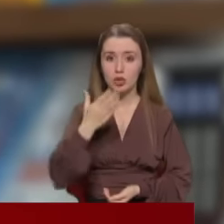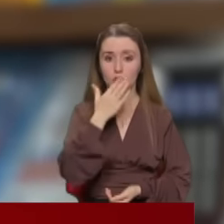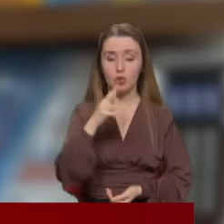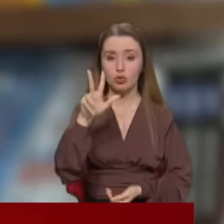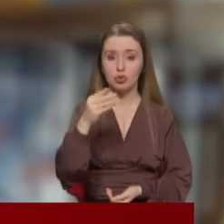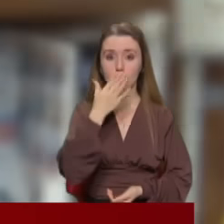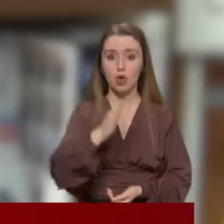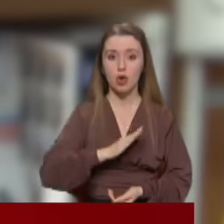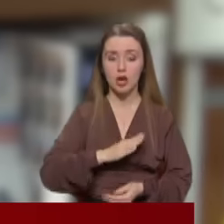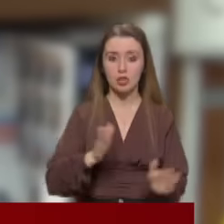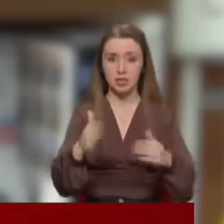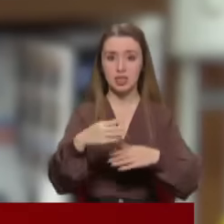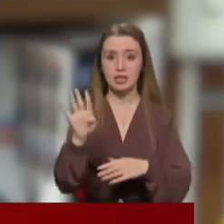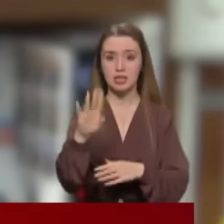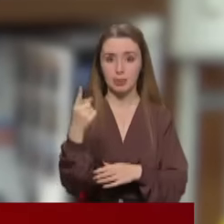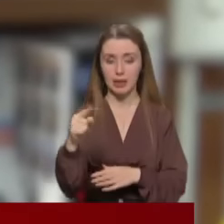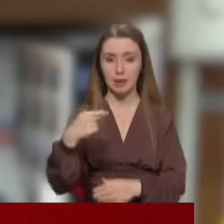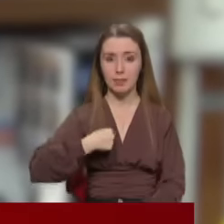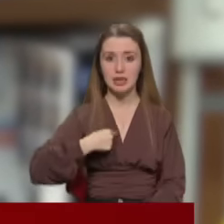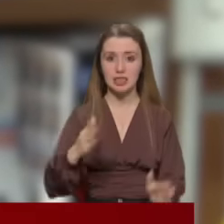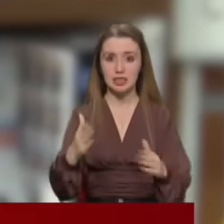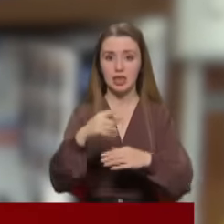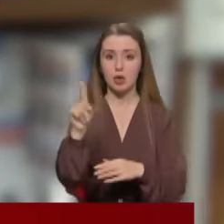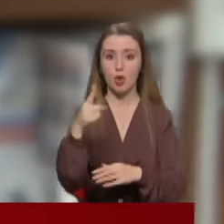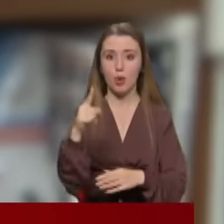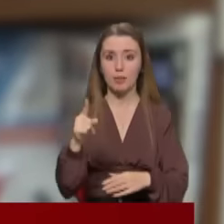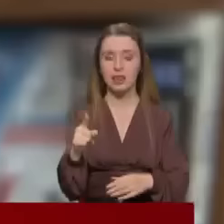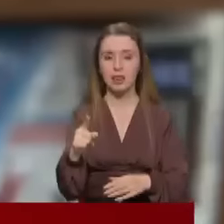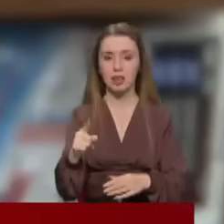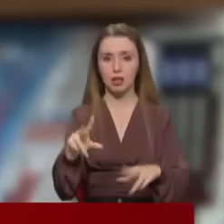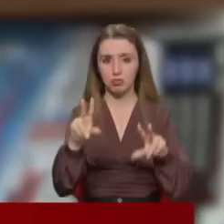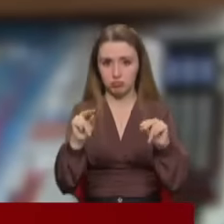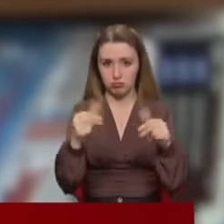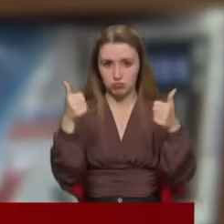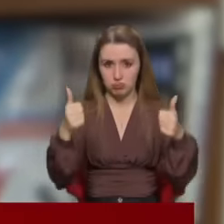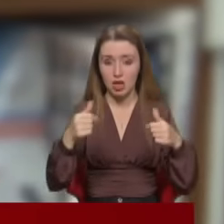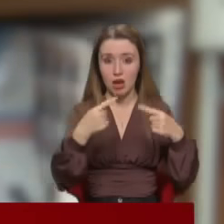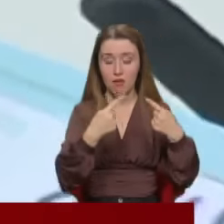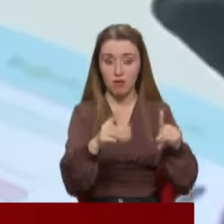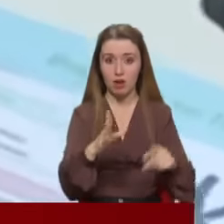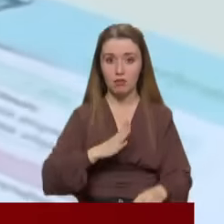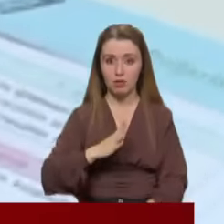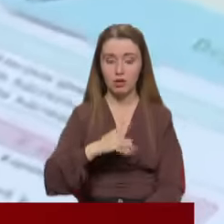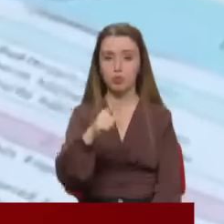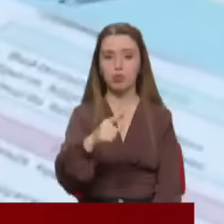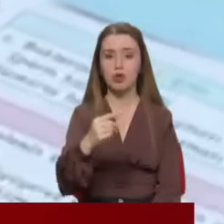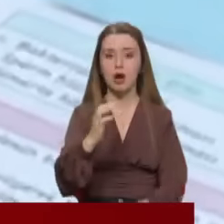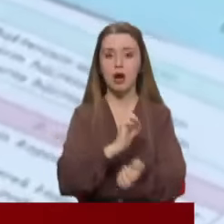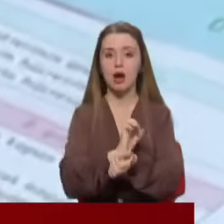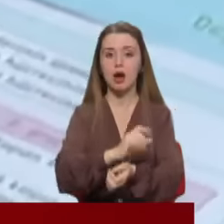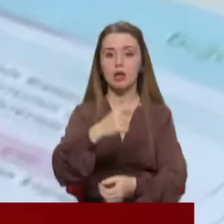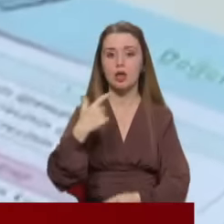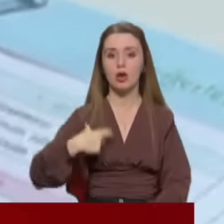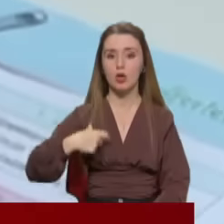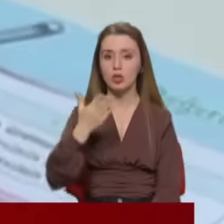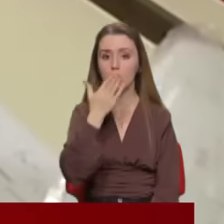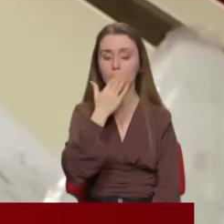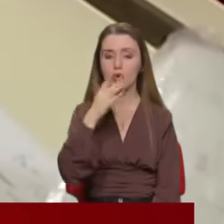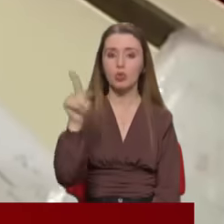3 öğrencinin seti 40 milyardı mesela. Biz seti burada 10 milyarı topladık. Yani bayağı fiyat farkı olmuştu. Adam şaşırmıştı. Veliler özel okulların